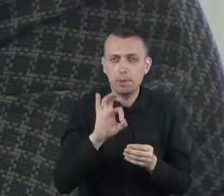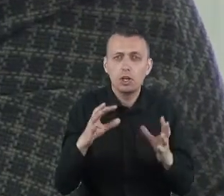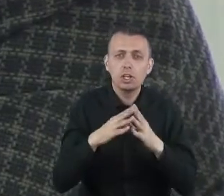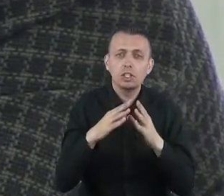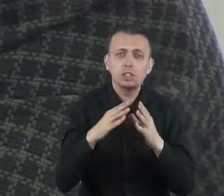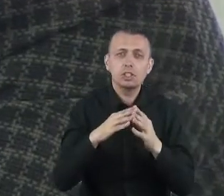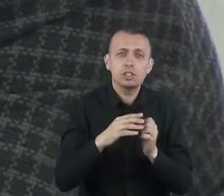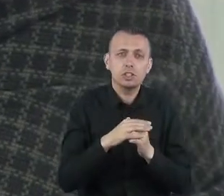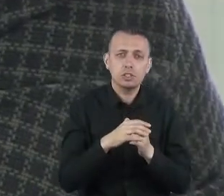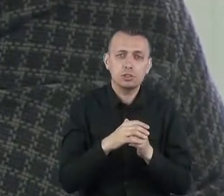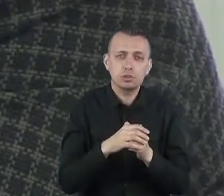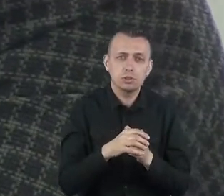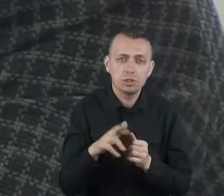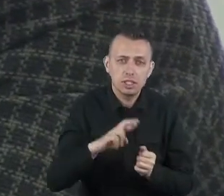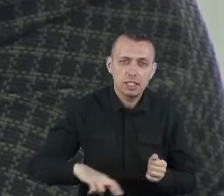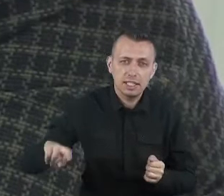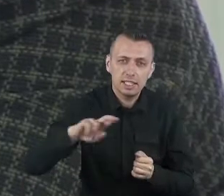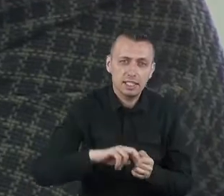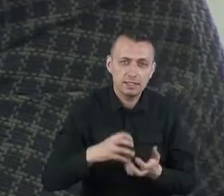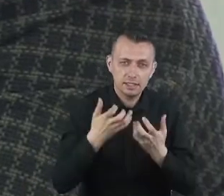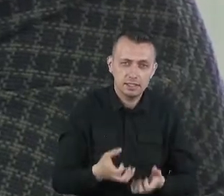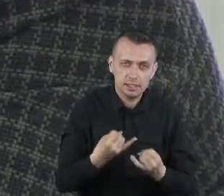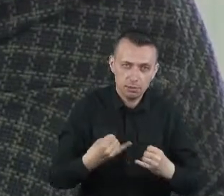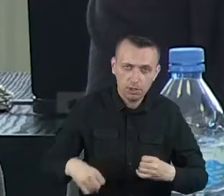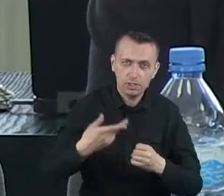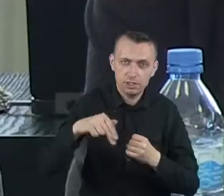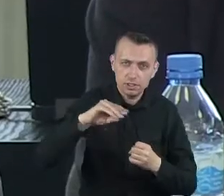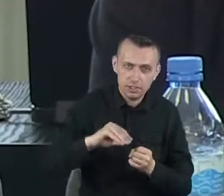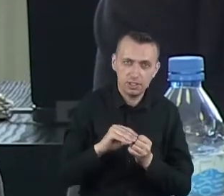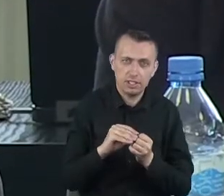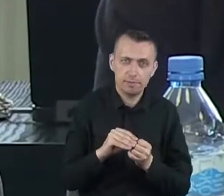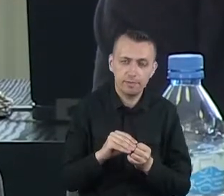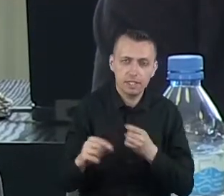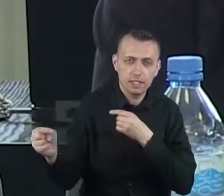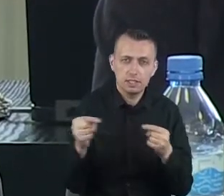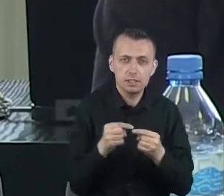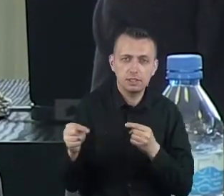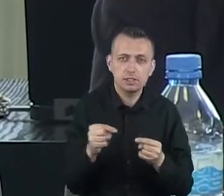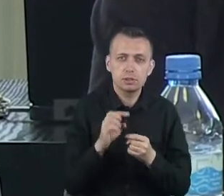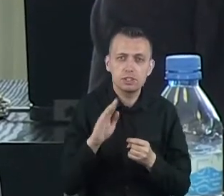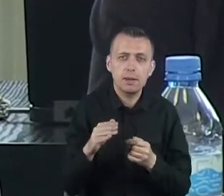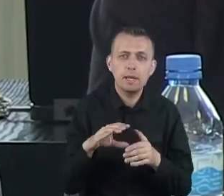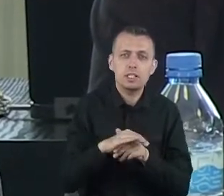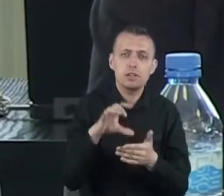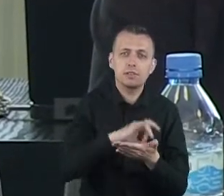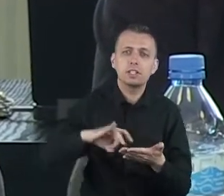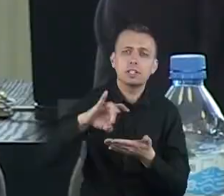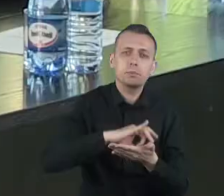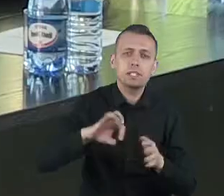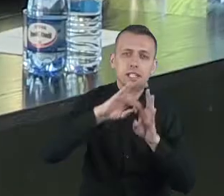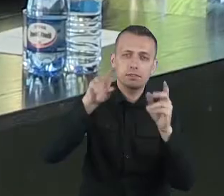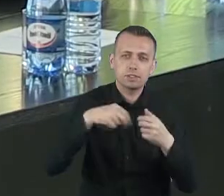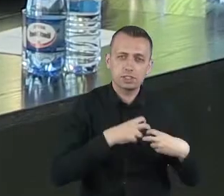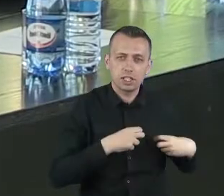Radni wskazywali na konieczność dłuższej dyskusji nad inwestycjami drogowymi w poszczególnych gminach. Taka dyskusja miałaby się odbyć na wspólnym